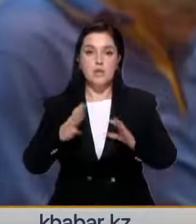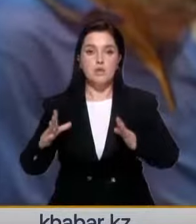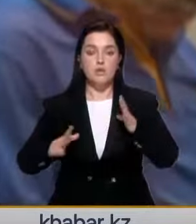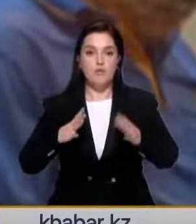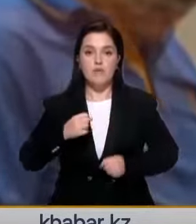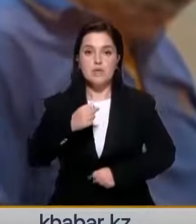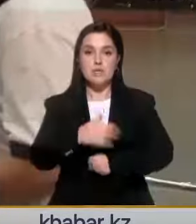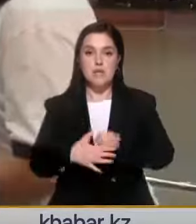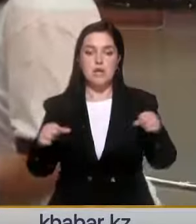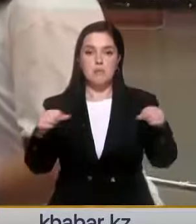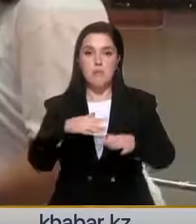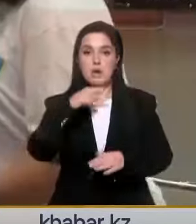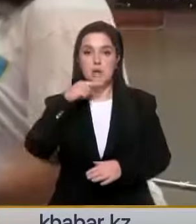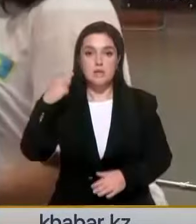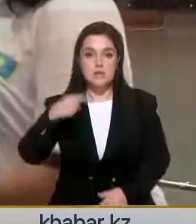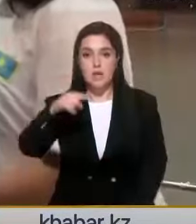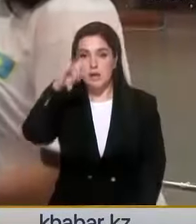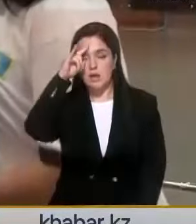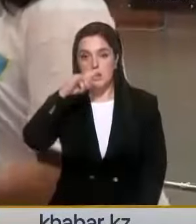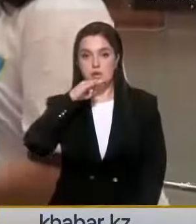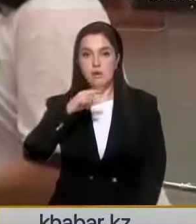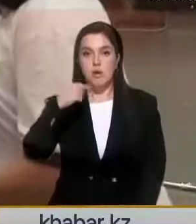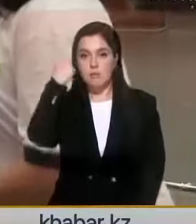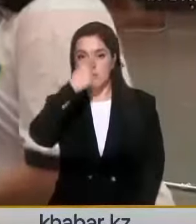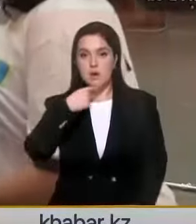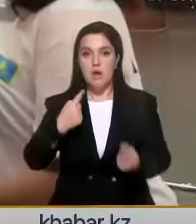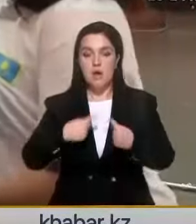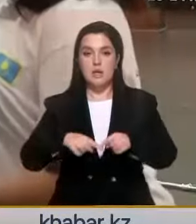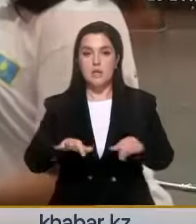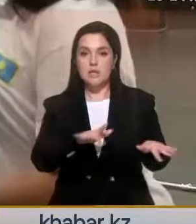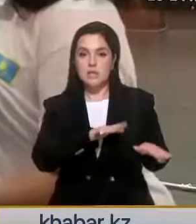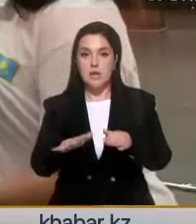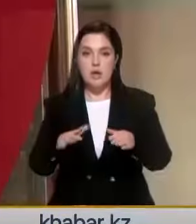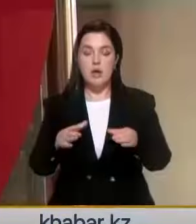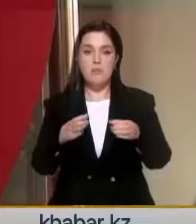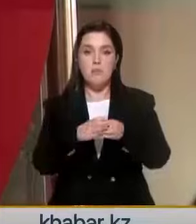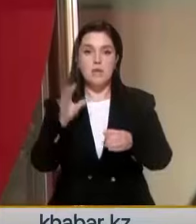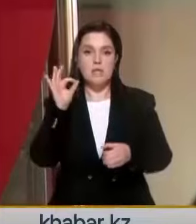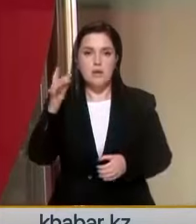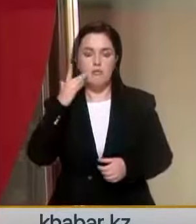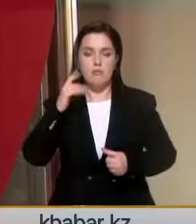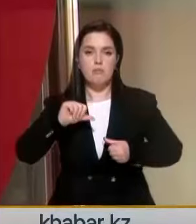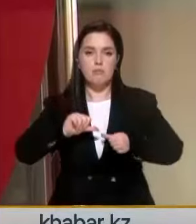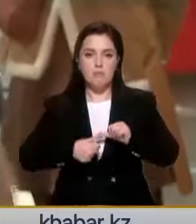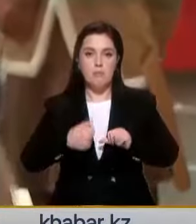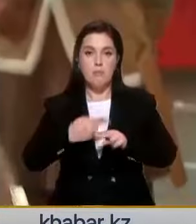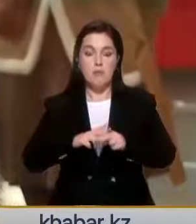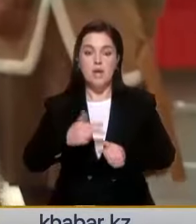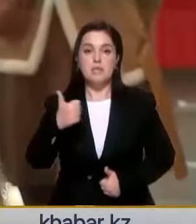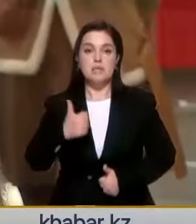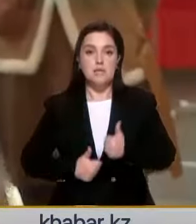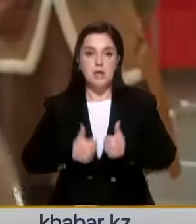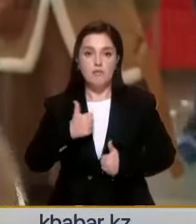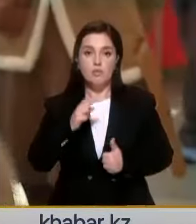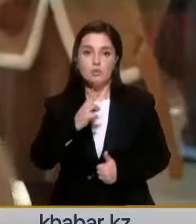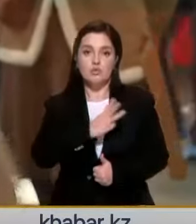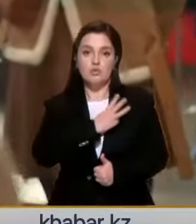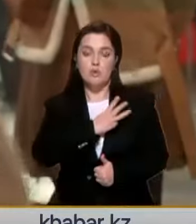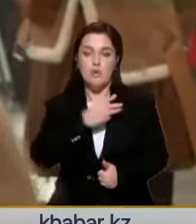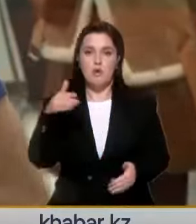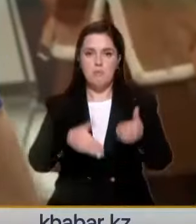городов России и Казахстана организаторами турнира выступила Академия дарс которая на постоянной основе проводит соревнования среди желающих